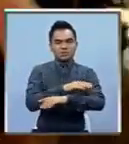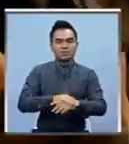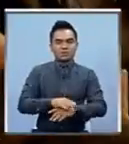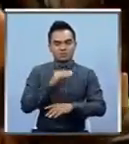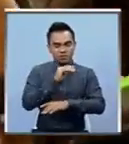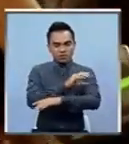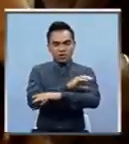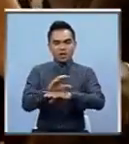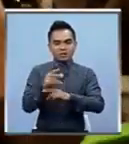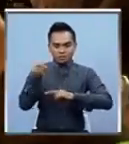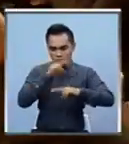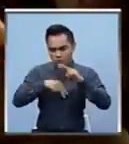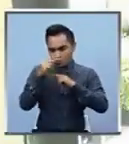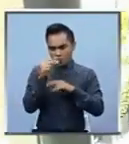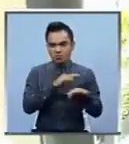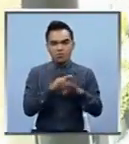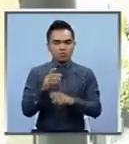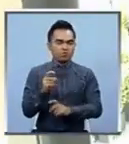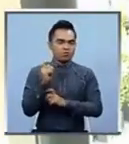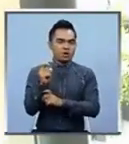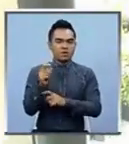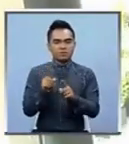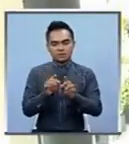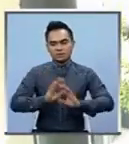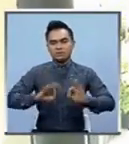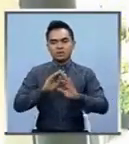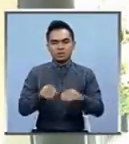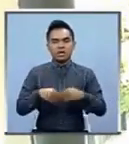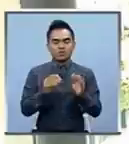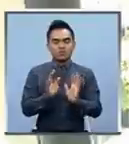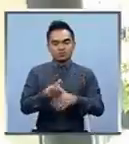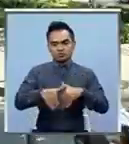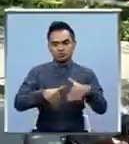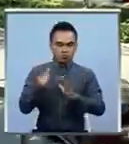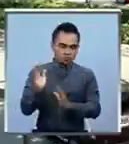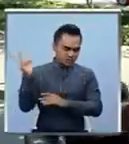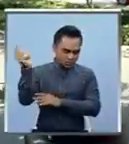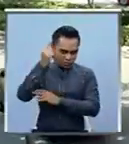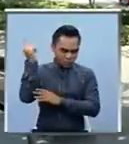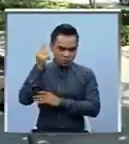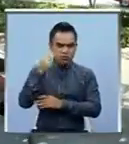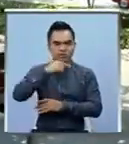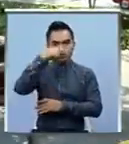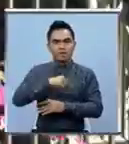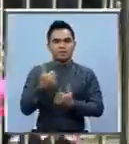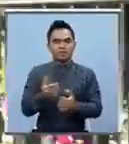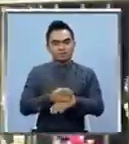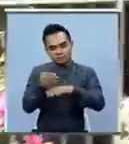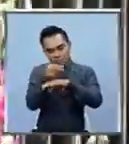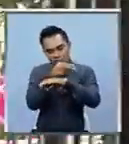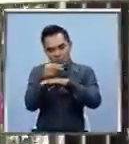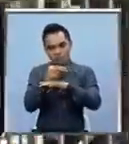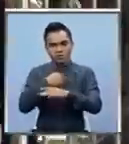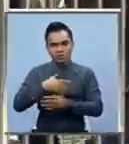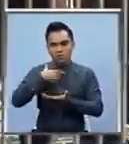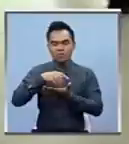เพื่อรับมือกับความไม่ประมาทเร่งสร้างความเชื่อมั่นให้กับประชาชนและนักท่องเที่ยวธนันท์ วสวัตทีมสนามข่าว